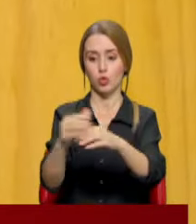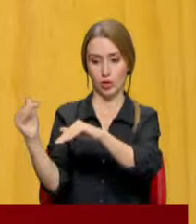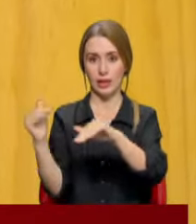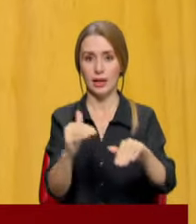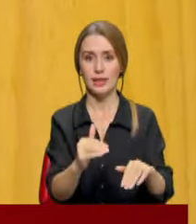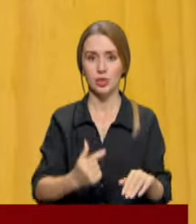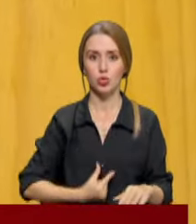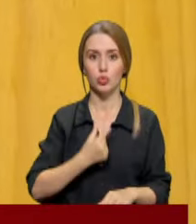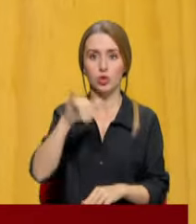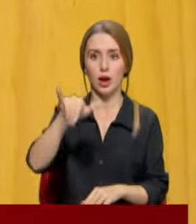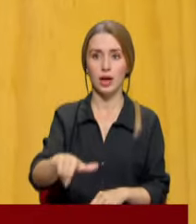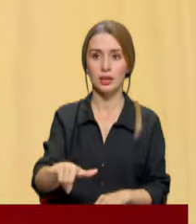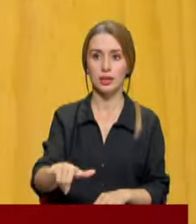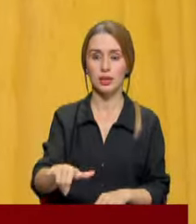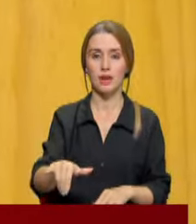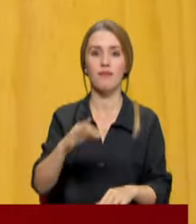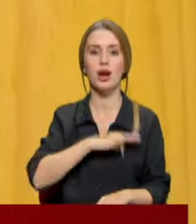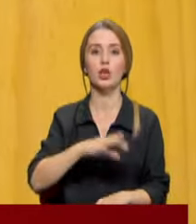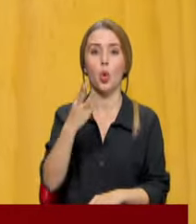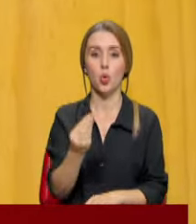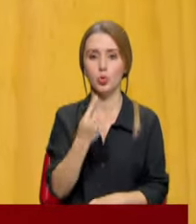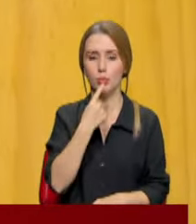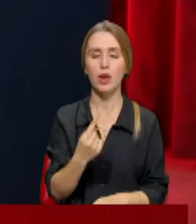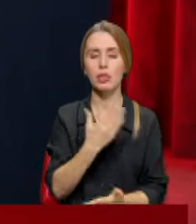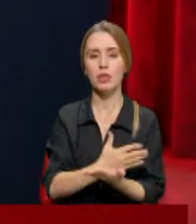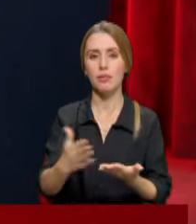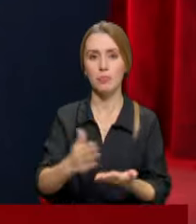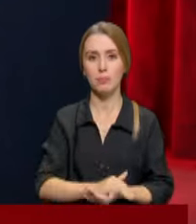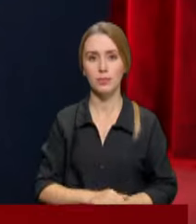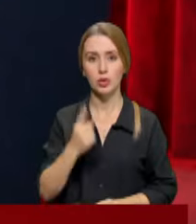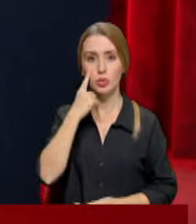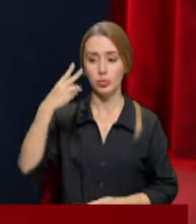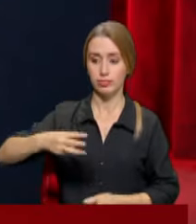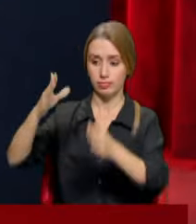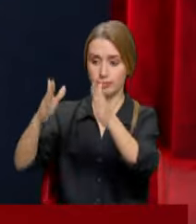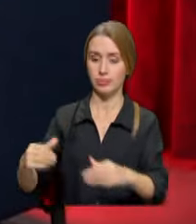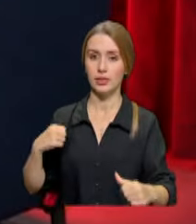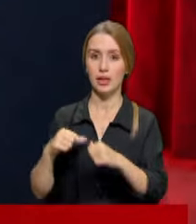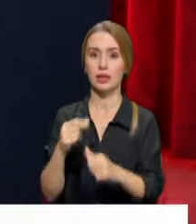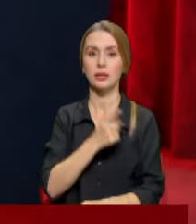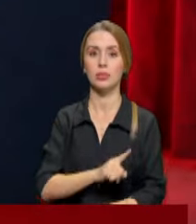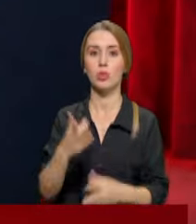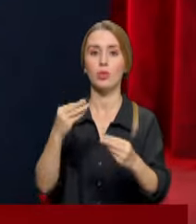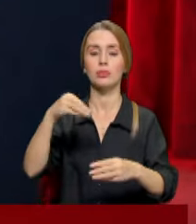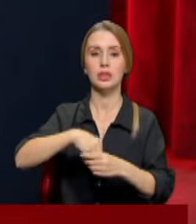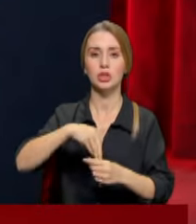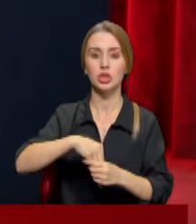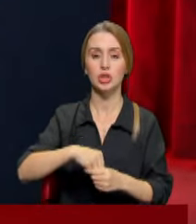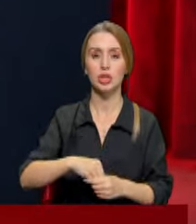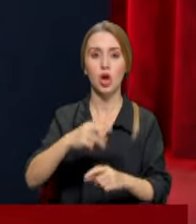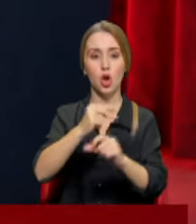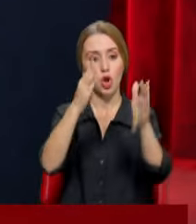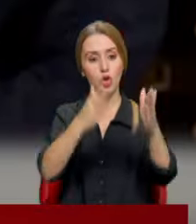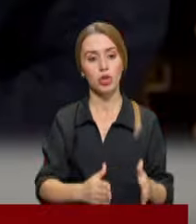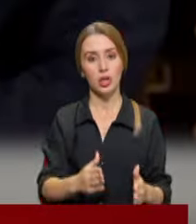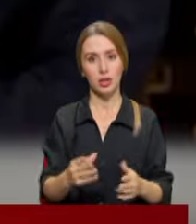umut hakkından da istifade etsin. Sözümün arkasındayım. Erdoğan'ın yeniden seçilmesi için Öcalan'ı çıkarmayı dahi